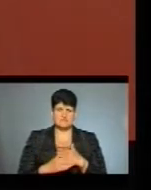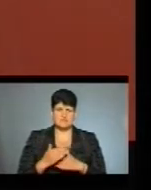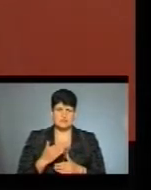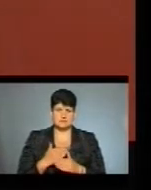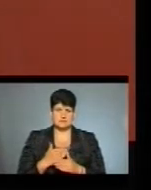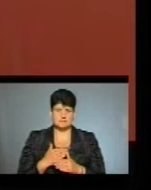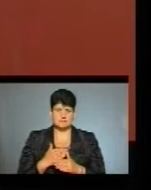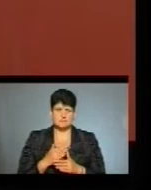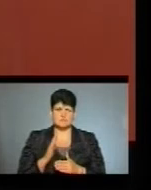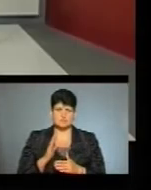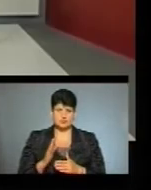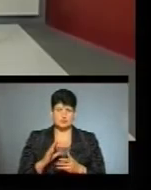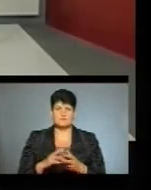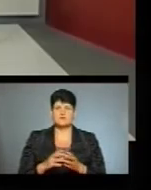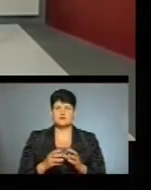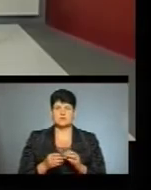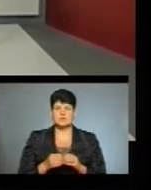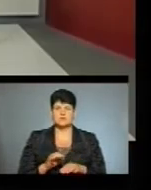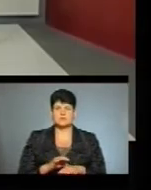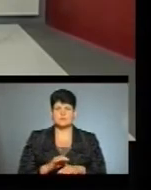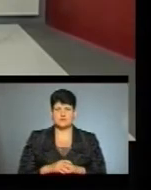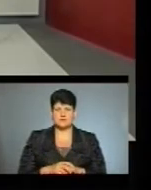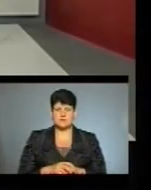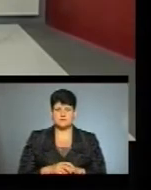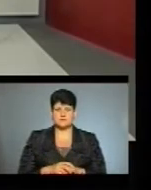інвалідність наступає в результаті цього захворювання.